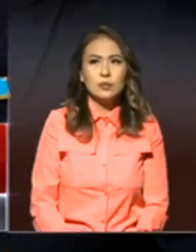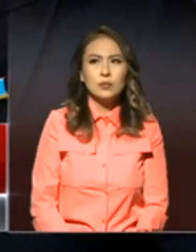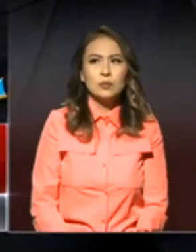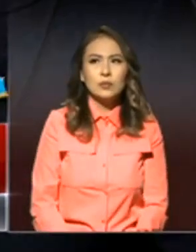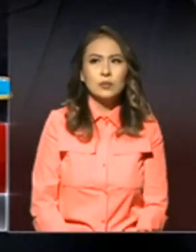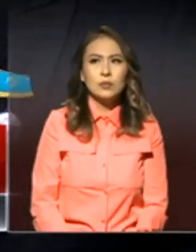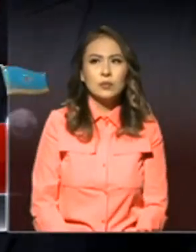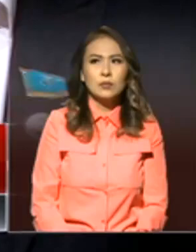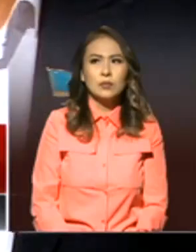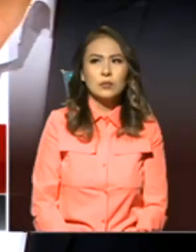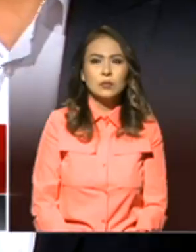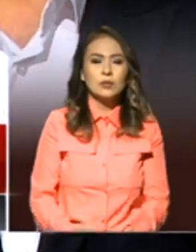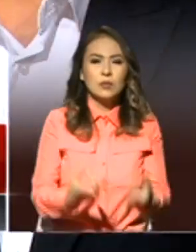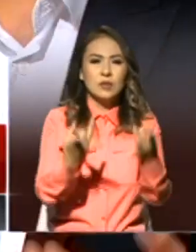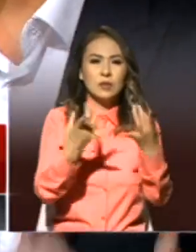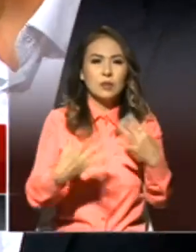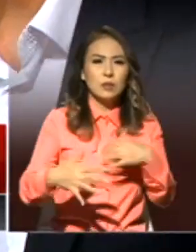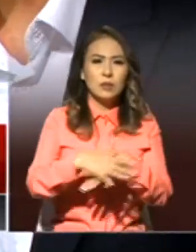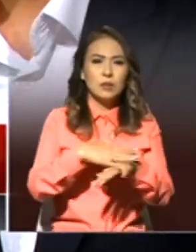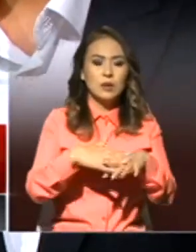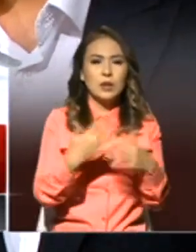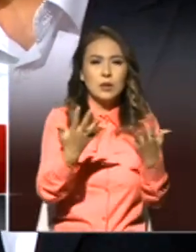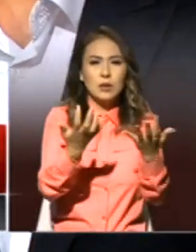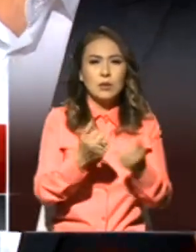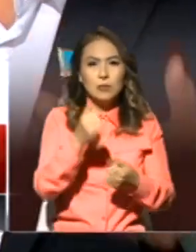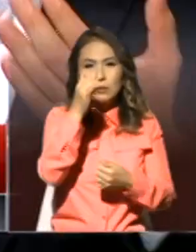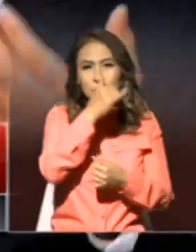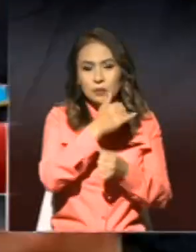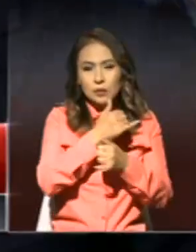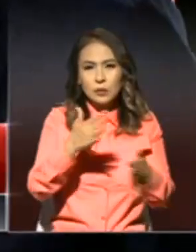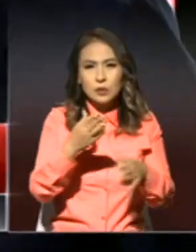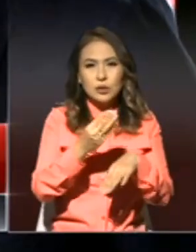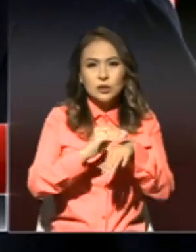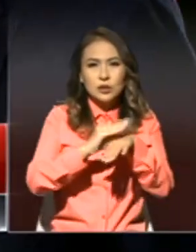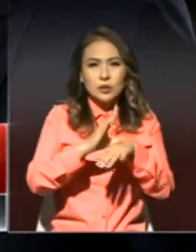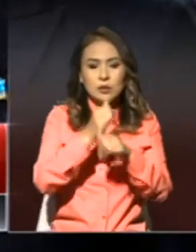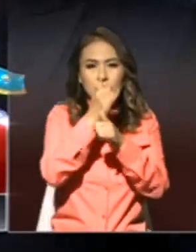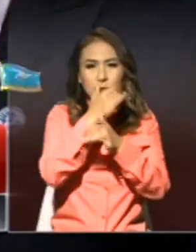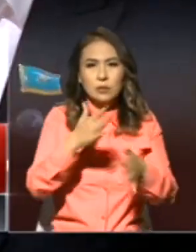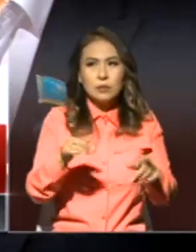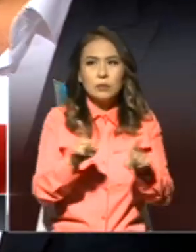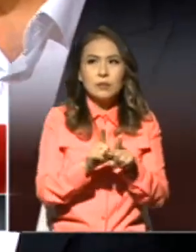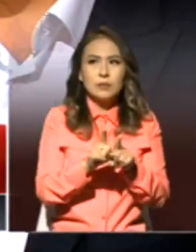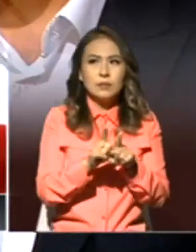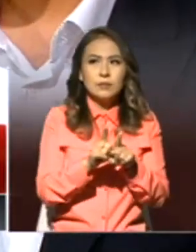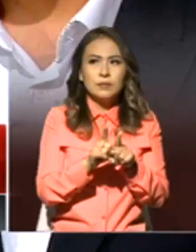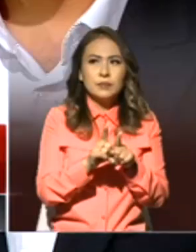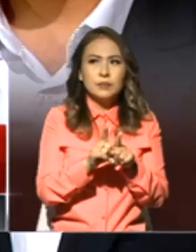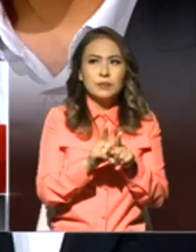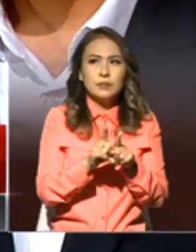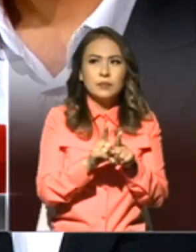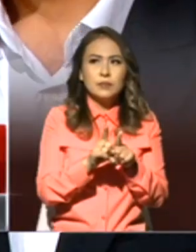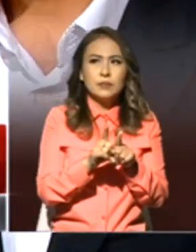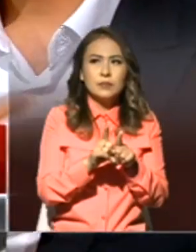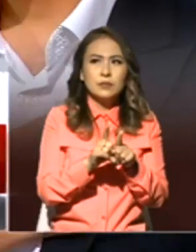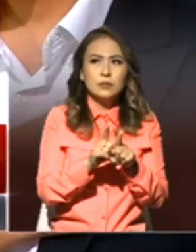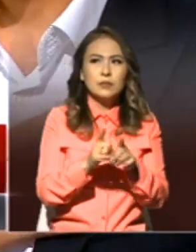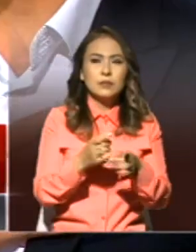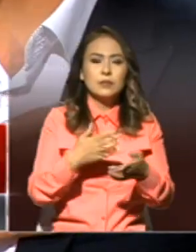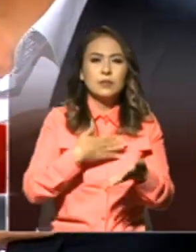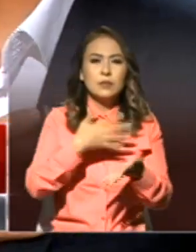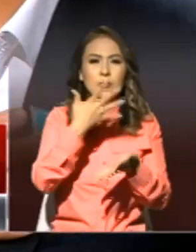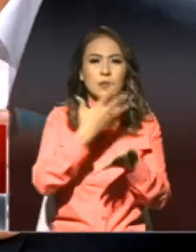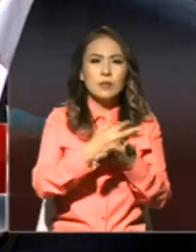Қолайлы болмаса, қарапайым халық оны ала алмаса, оны жинай алмаса, енді бір тағы да айта кетейін,